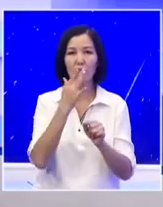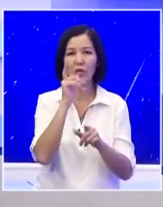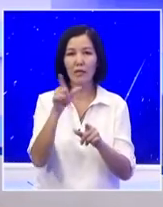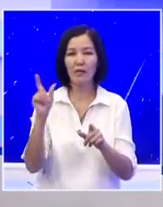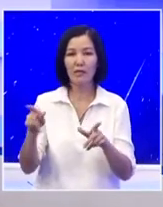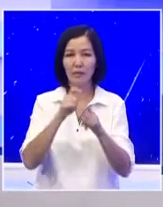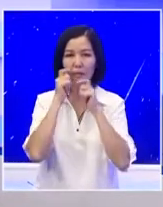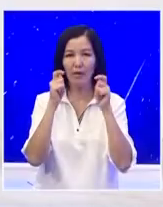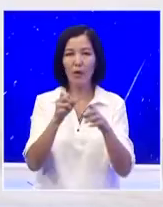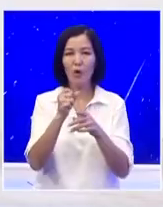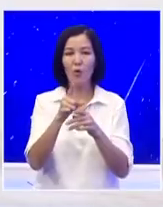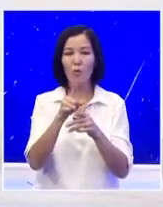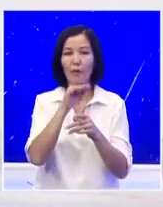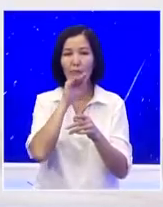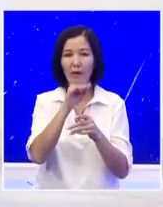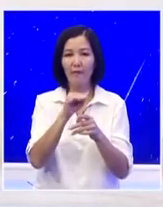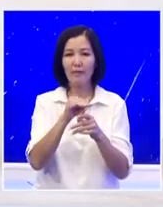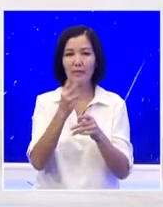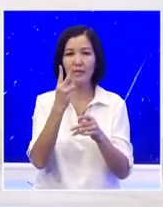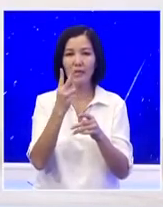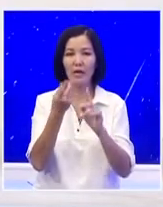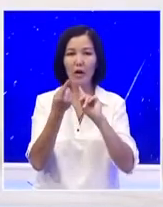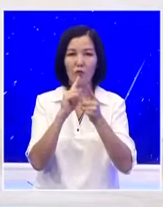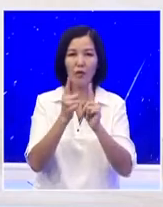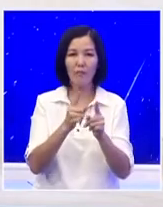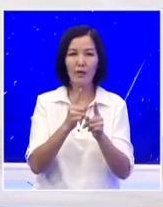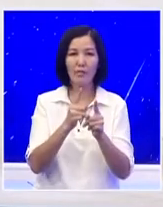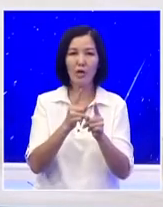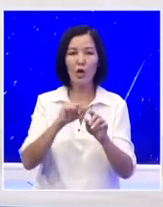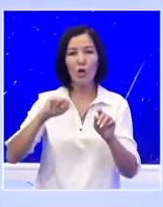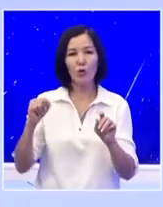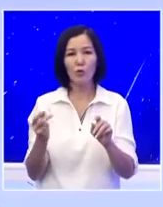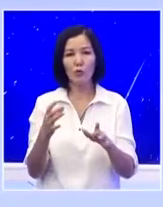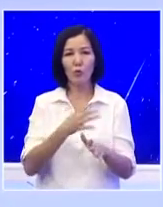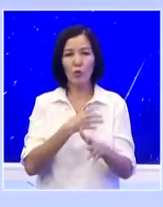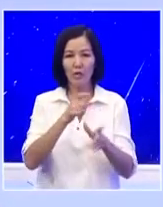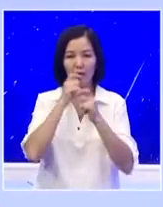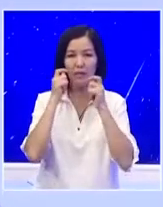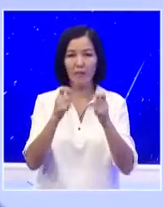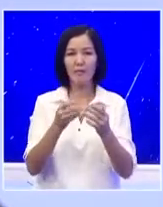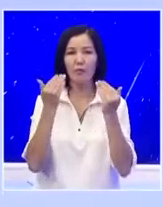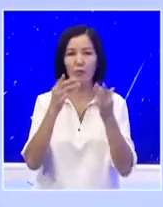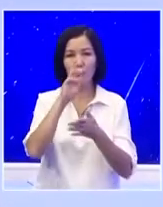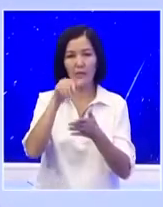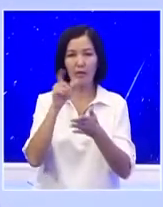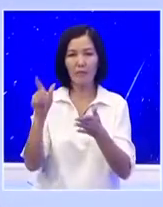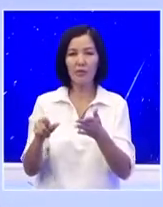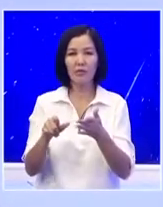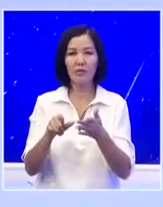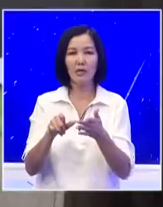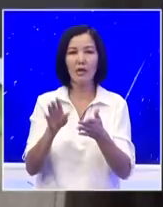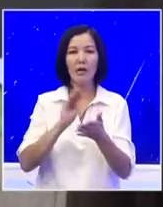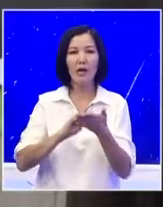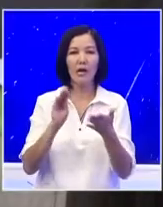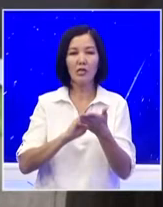азаматты марапаттады. 11 ғалым мен аудармашыға 2-ші дәрежелі достық орден табыстады. Бұл туралы мемлекет басшысының баспасөз